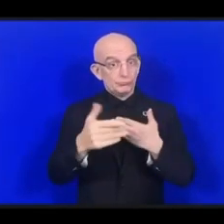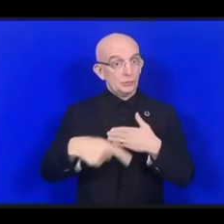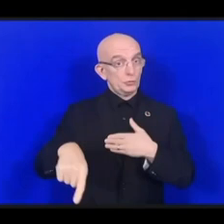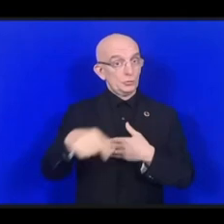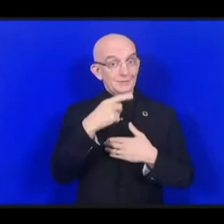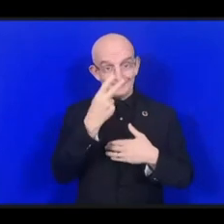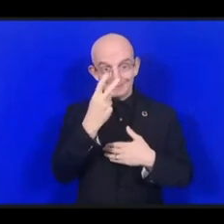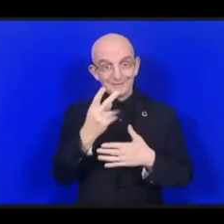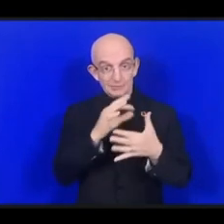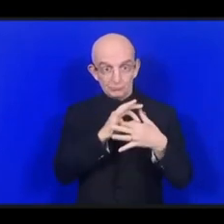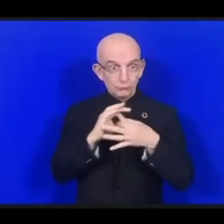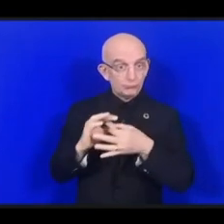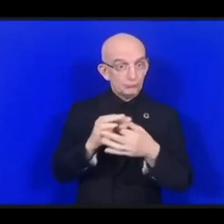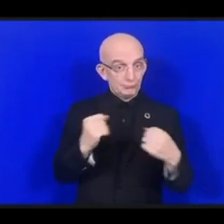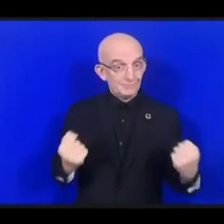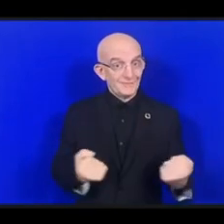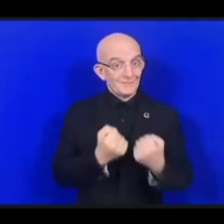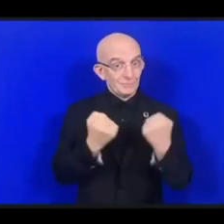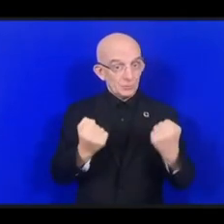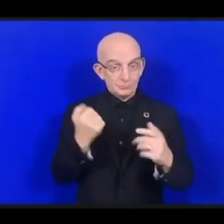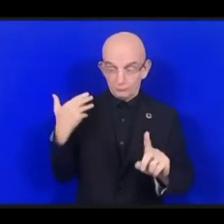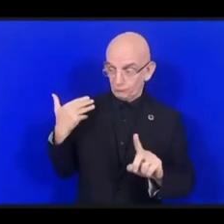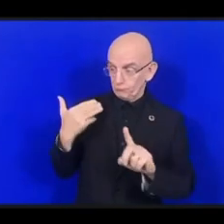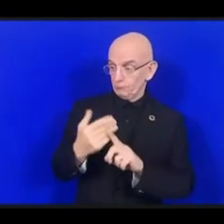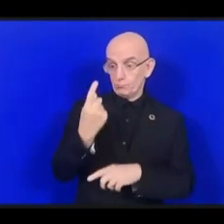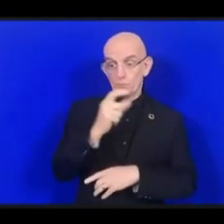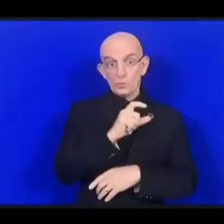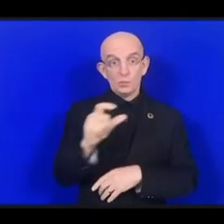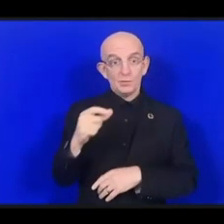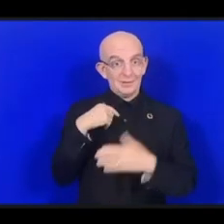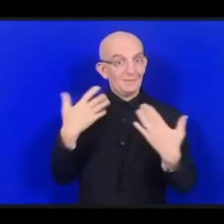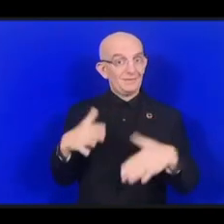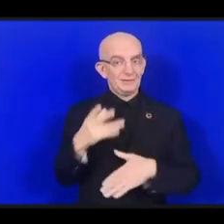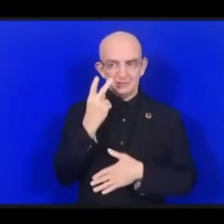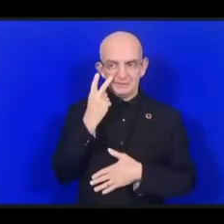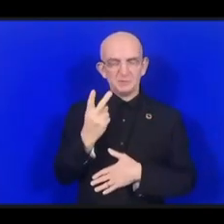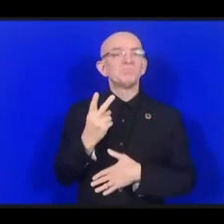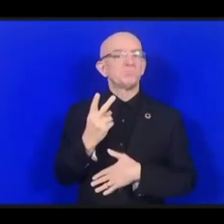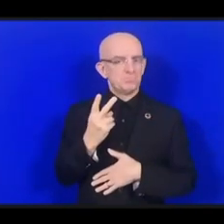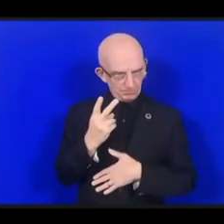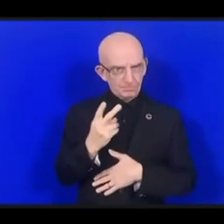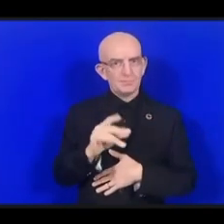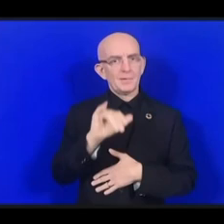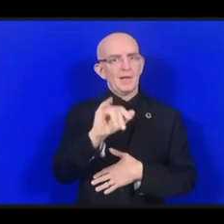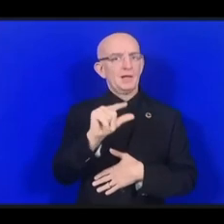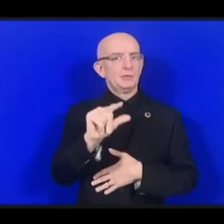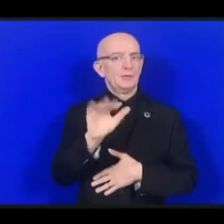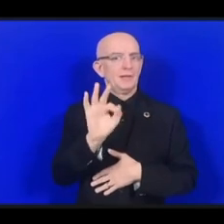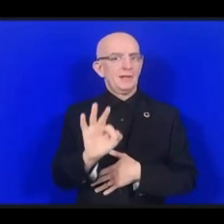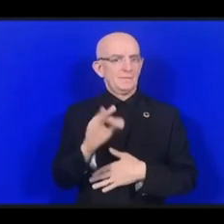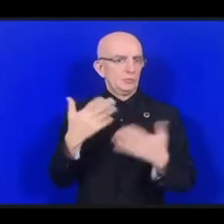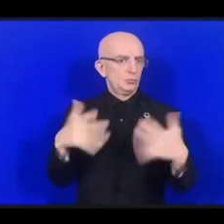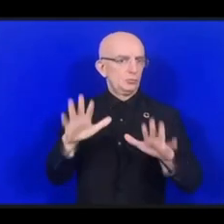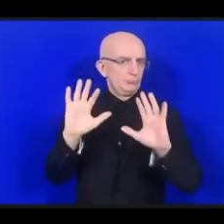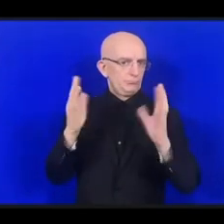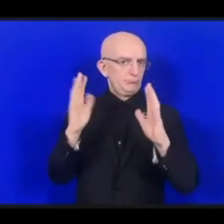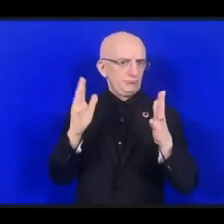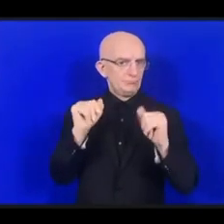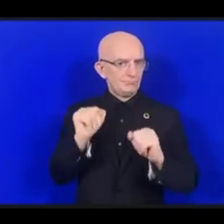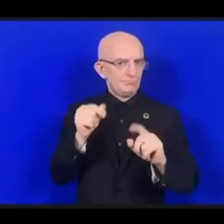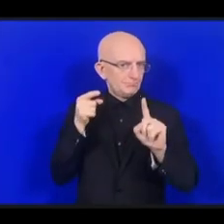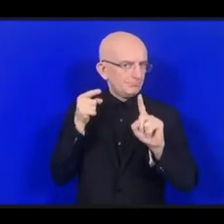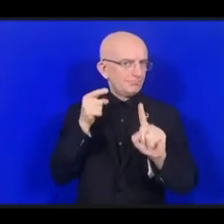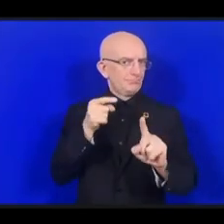collectifs au cours de cette semaine écoué je suis convaincu que les FGI a atteint ses buts et ses objectifs c'est